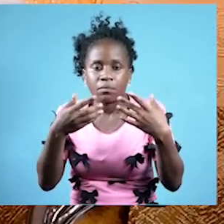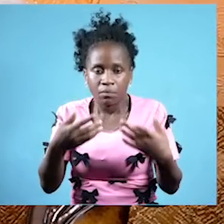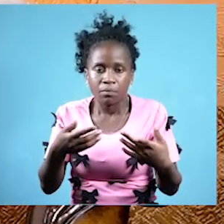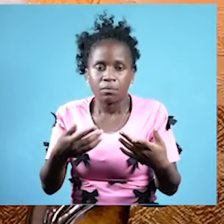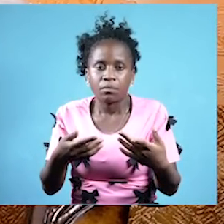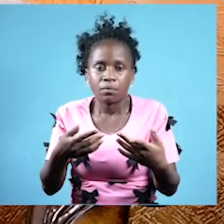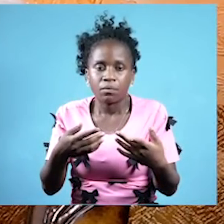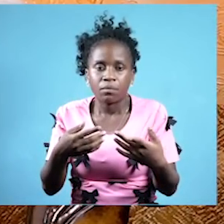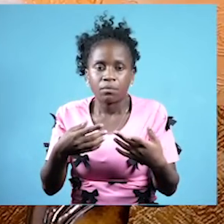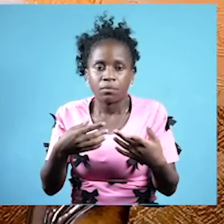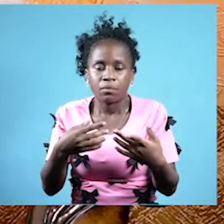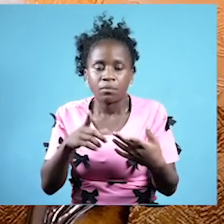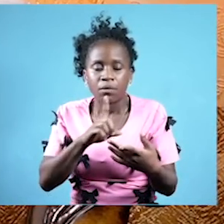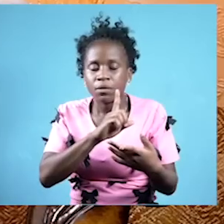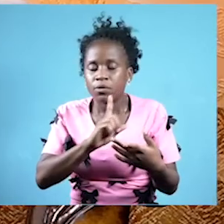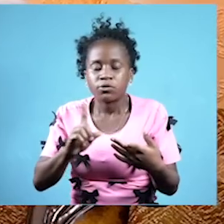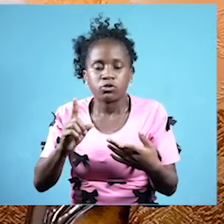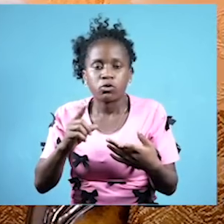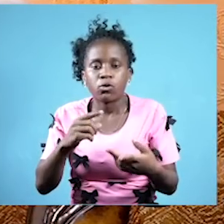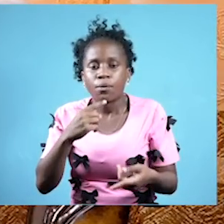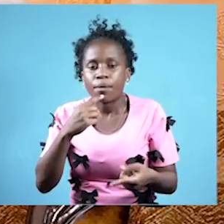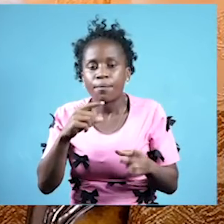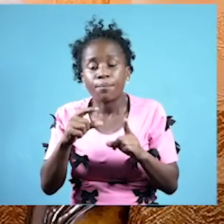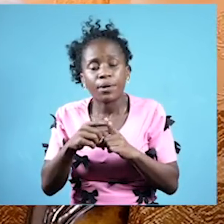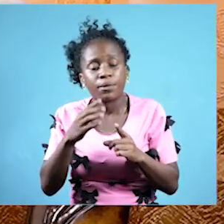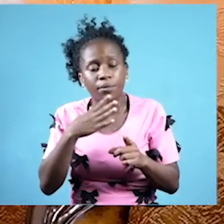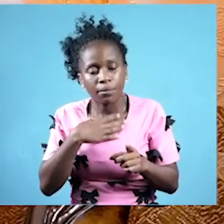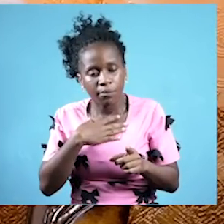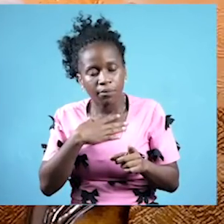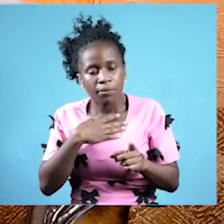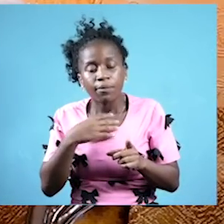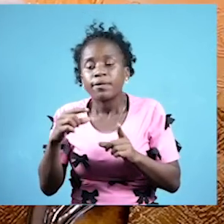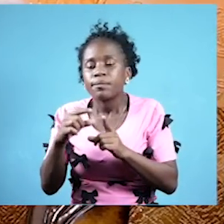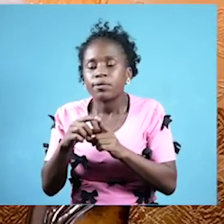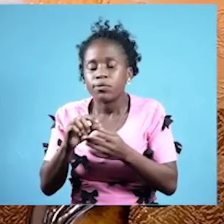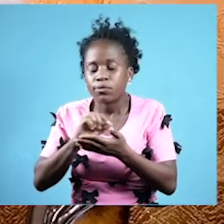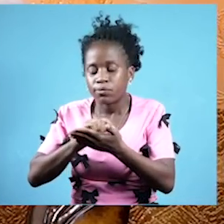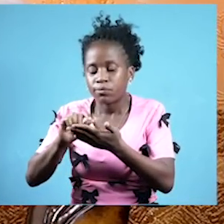ambayo yameandikwa na wasomi na ulama,